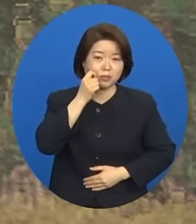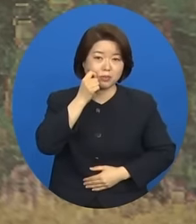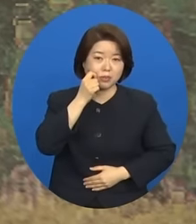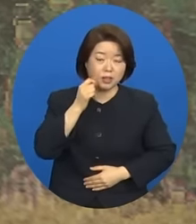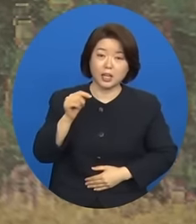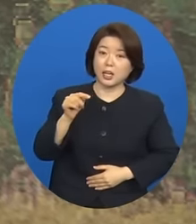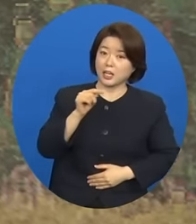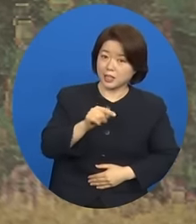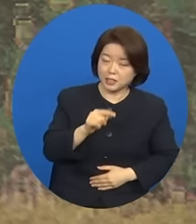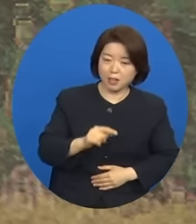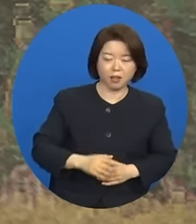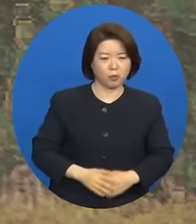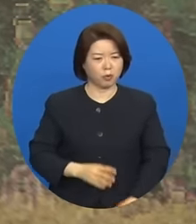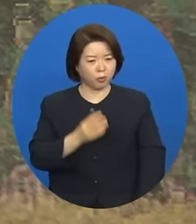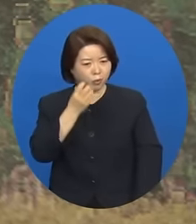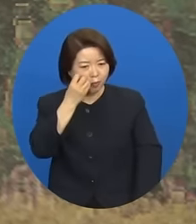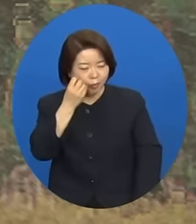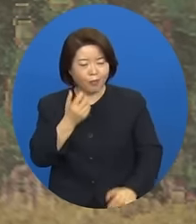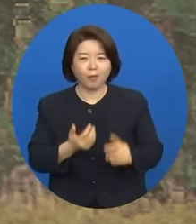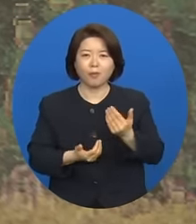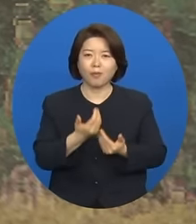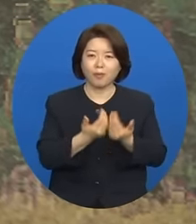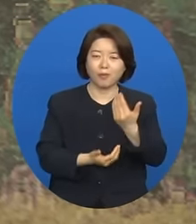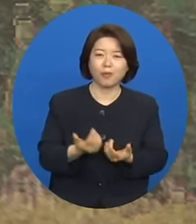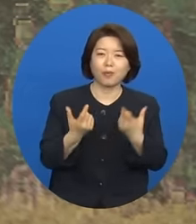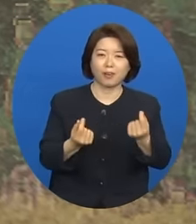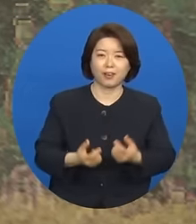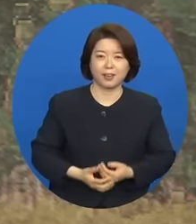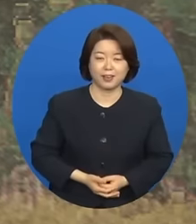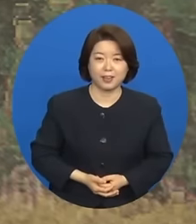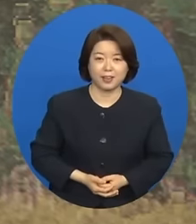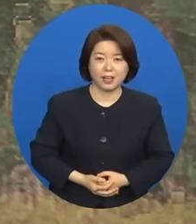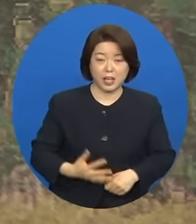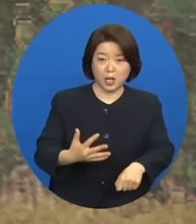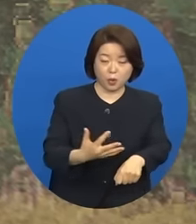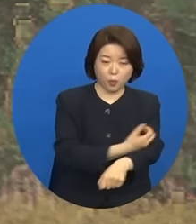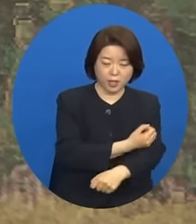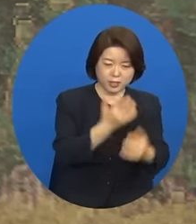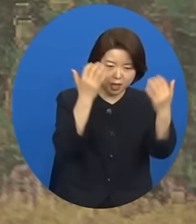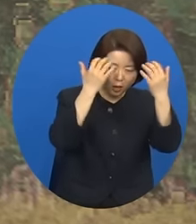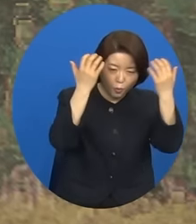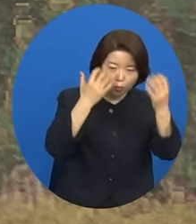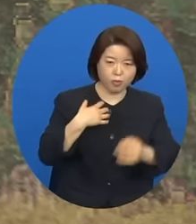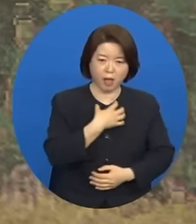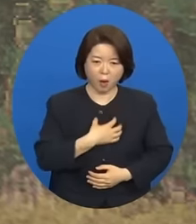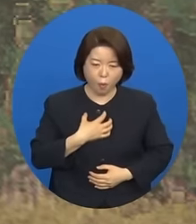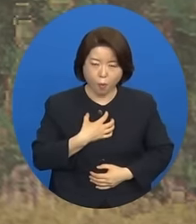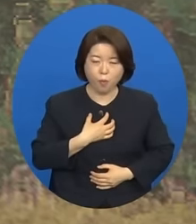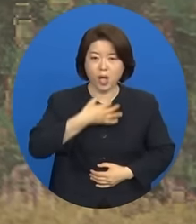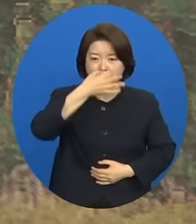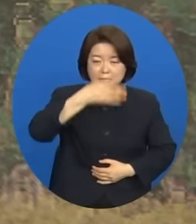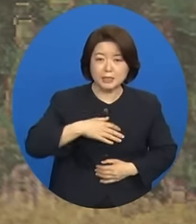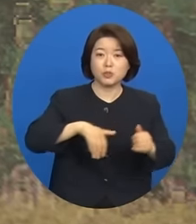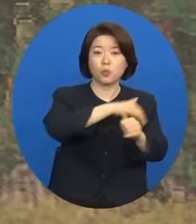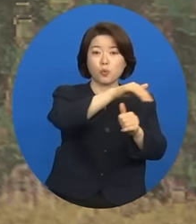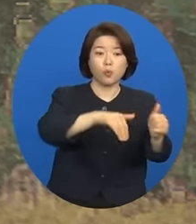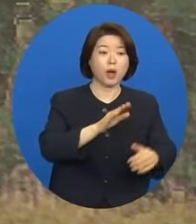굉장히 아이러니하고 역설적인 거예요. 굉장히 고난과 역경과 부당한 환경인데